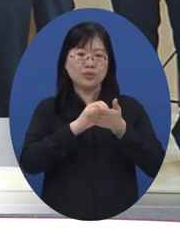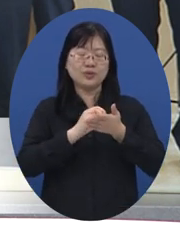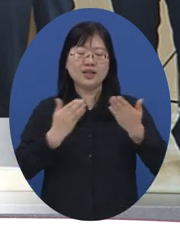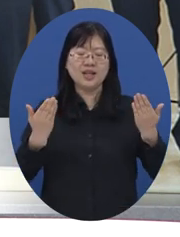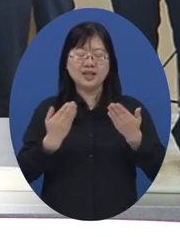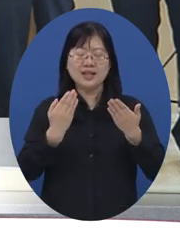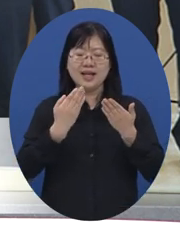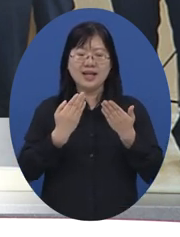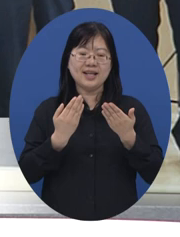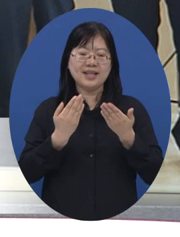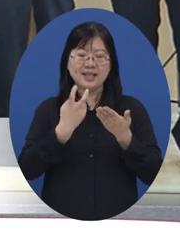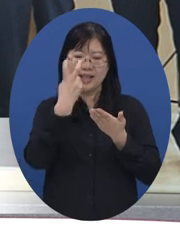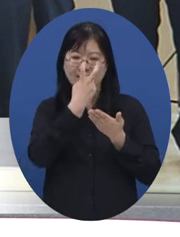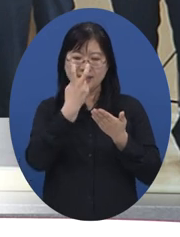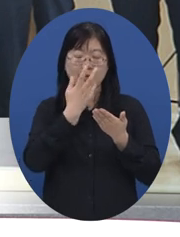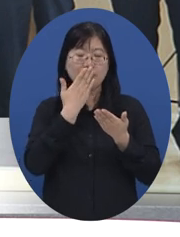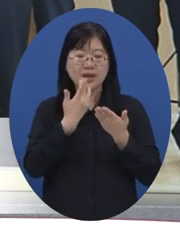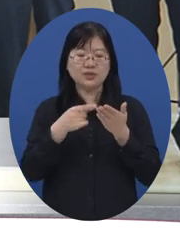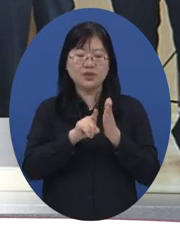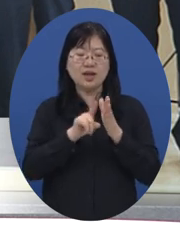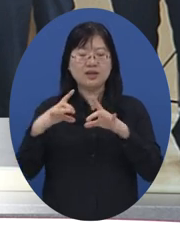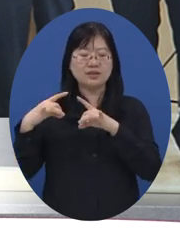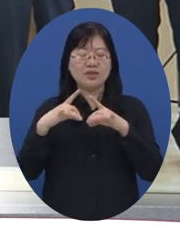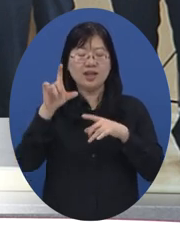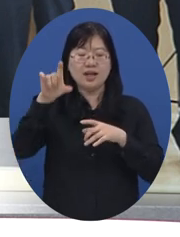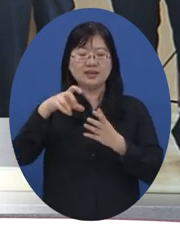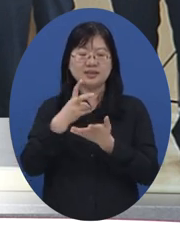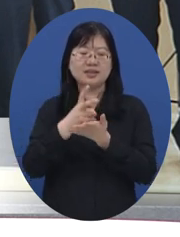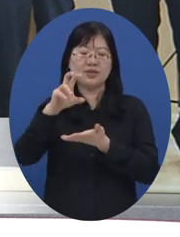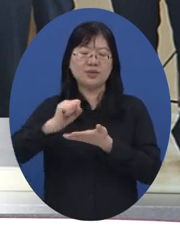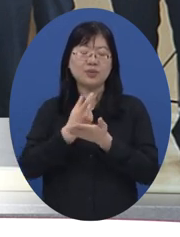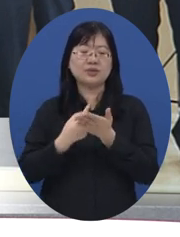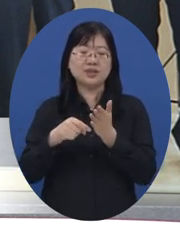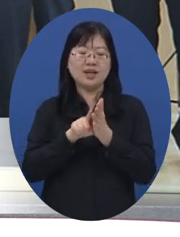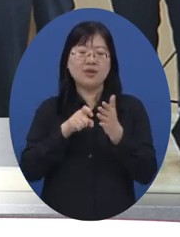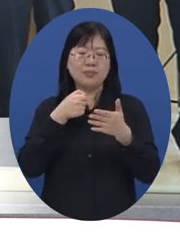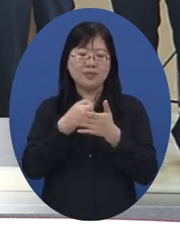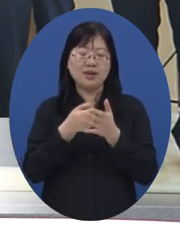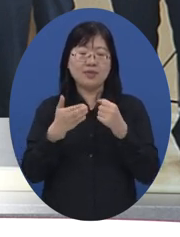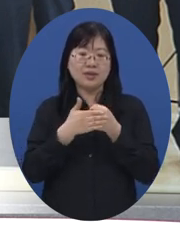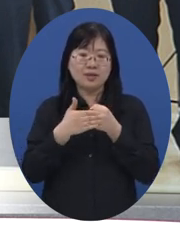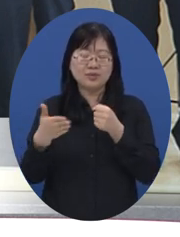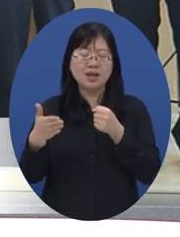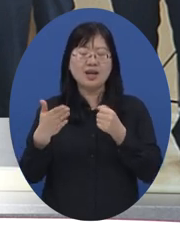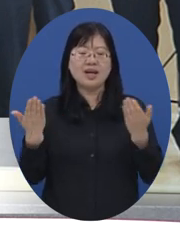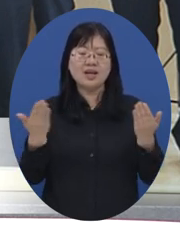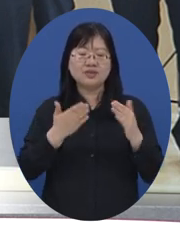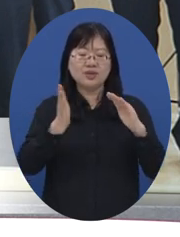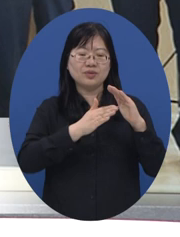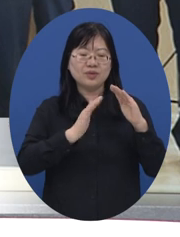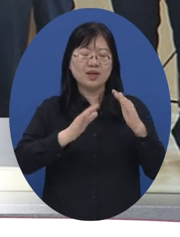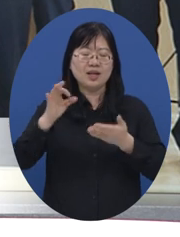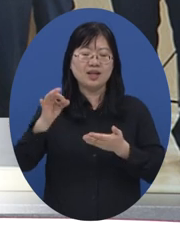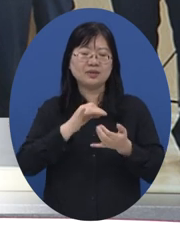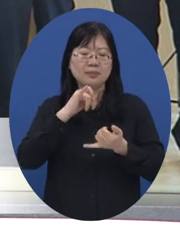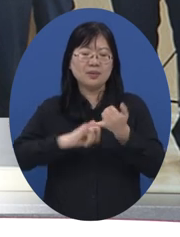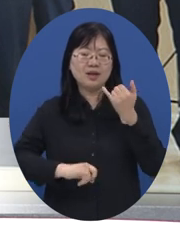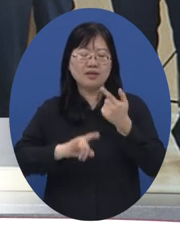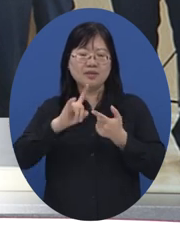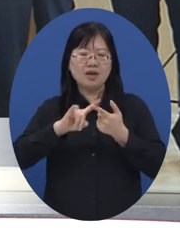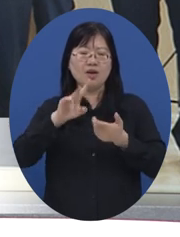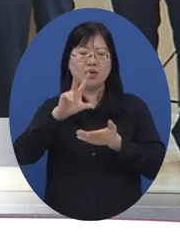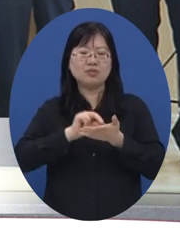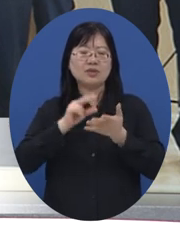수 있도록 전자카드제를 도입하기로 한 건데요. 이를 통해 일한 만큼 정당한 대가를 받지 못하는 임금체불 문제를 뿌리